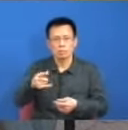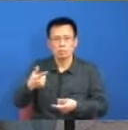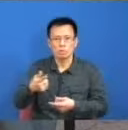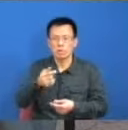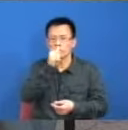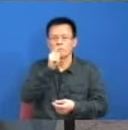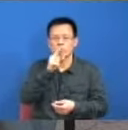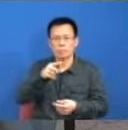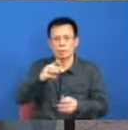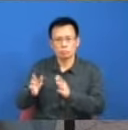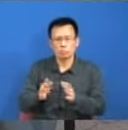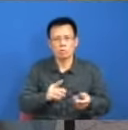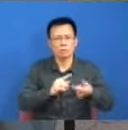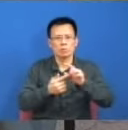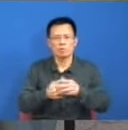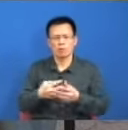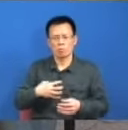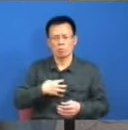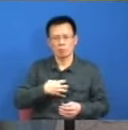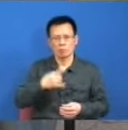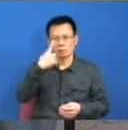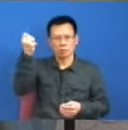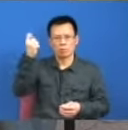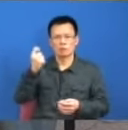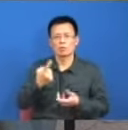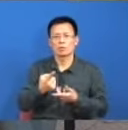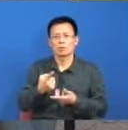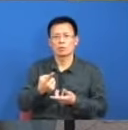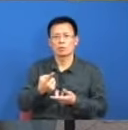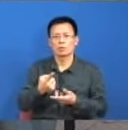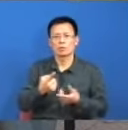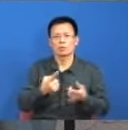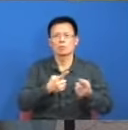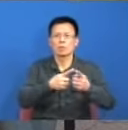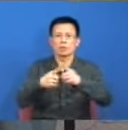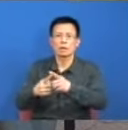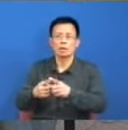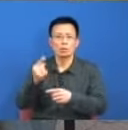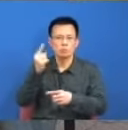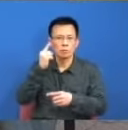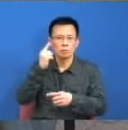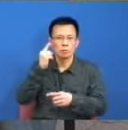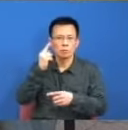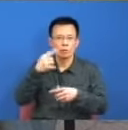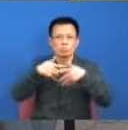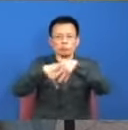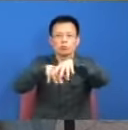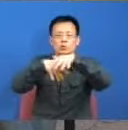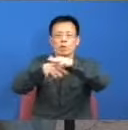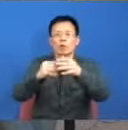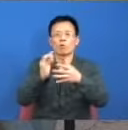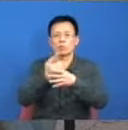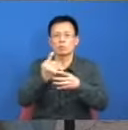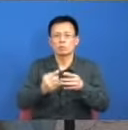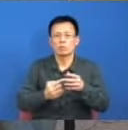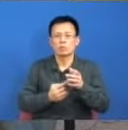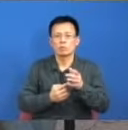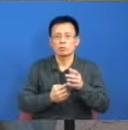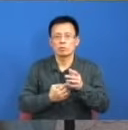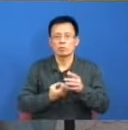手法。但是我覺得很奇怪的一樣嘢就係、是，大家、上街都是為了表達對預算案的不